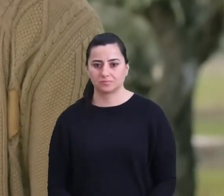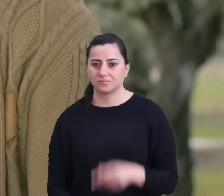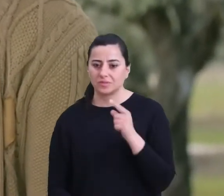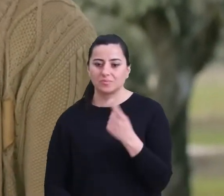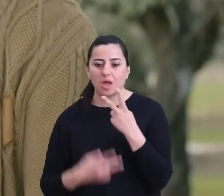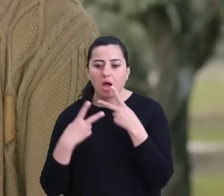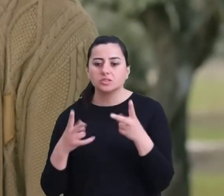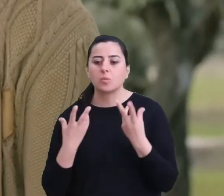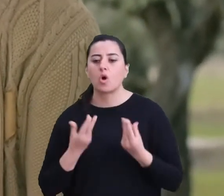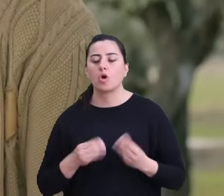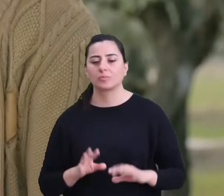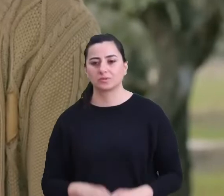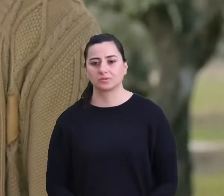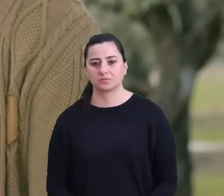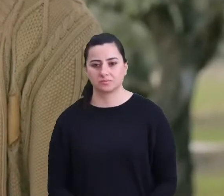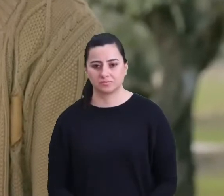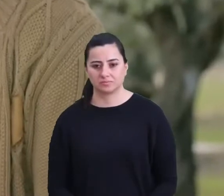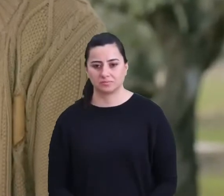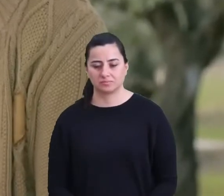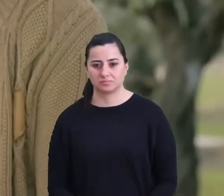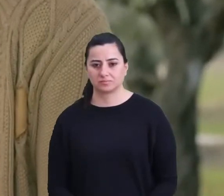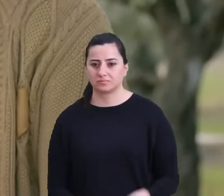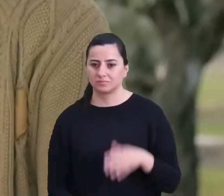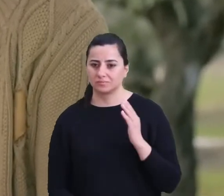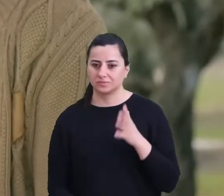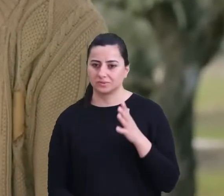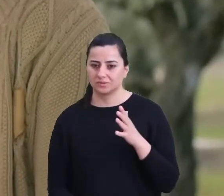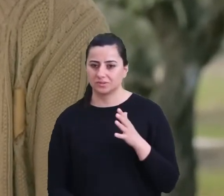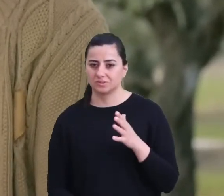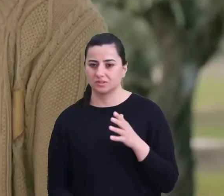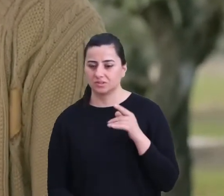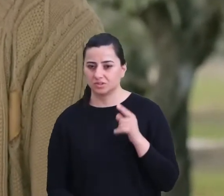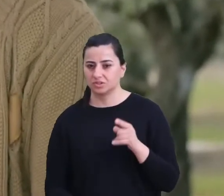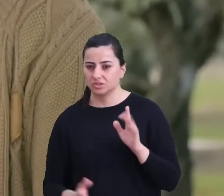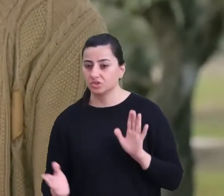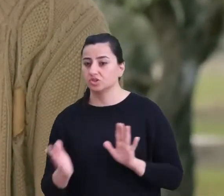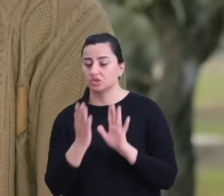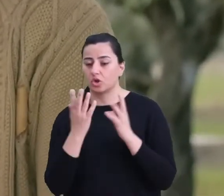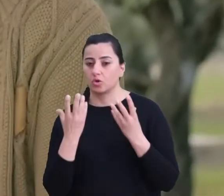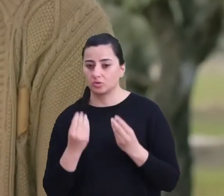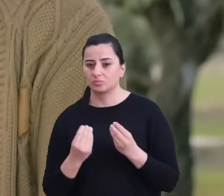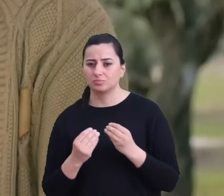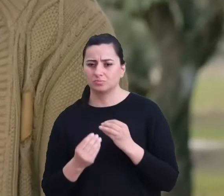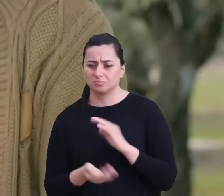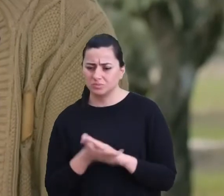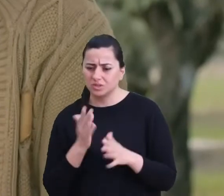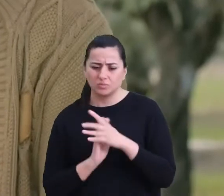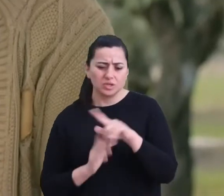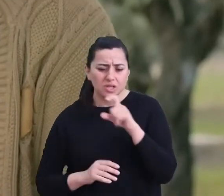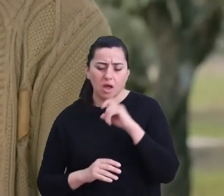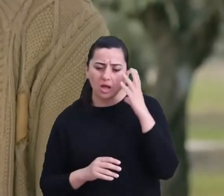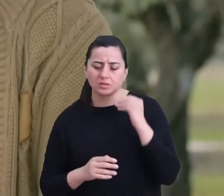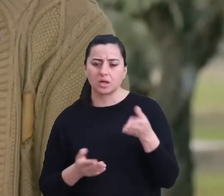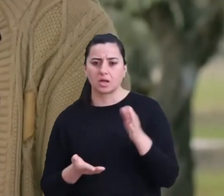Sana bir açıklama yapamadım ya. Emma az kaldı. Çıkacağım karşına, bitireceğim bu yanlış